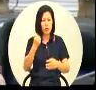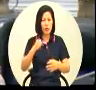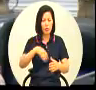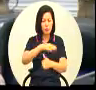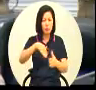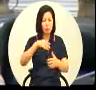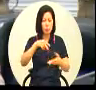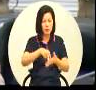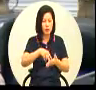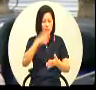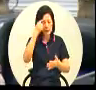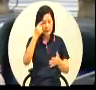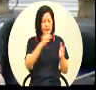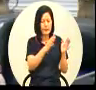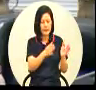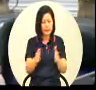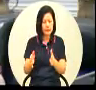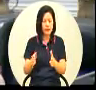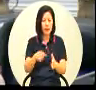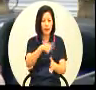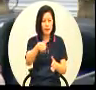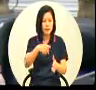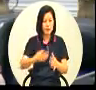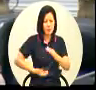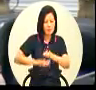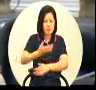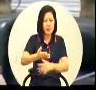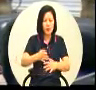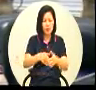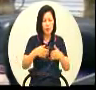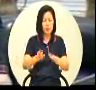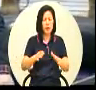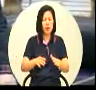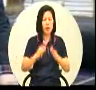理想，市长，你要不要发挥出来？请市长回答。